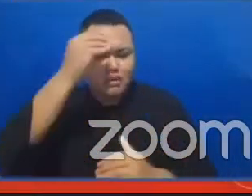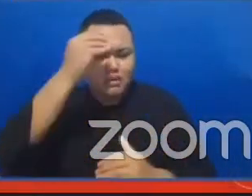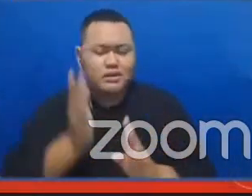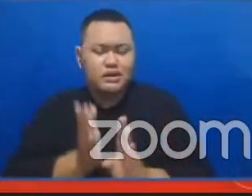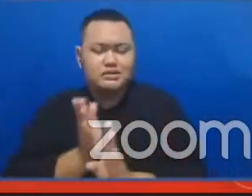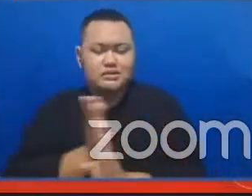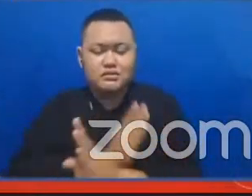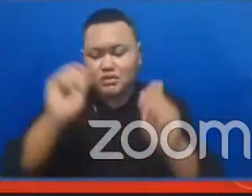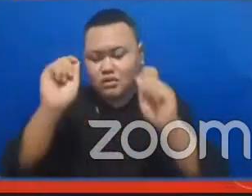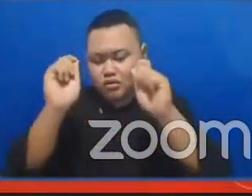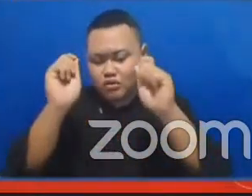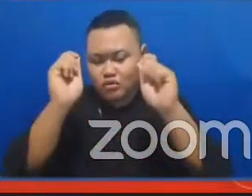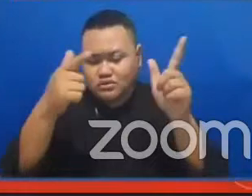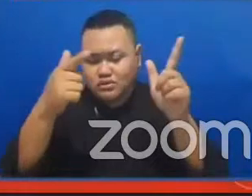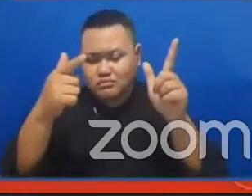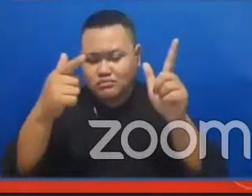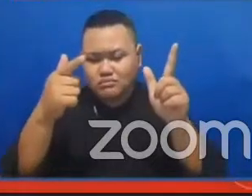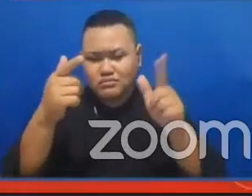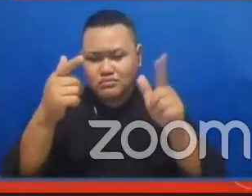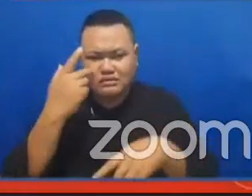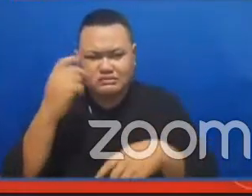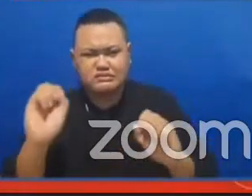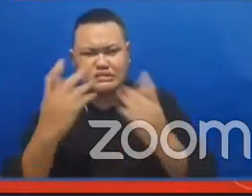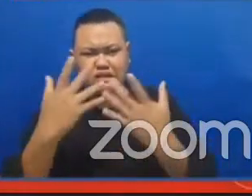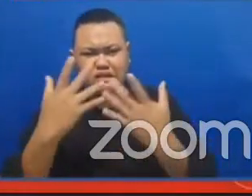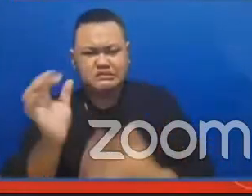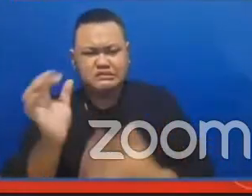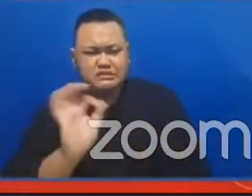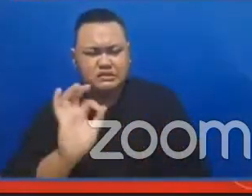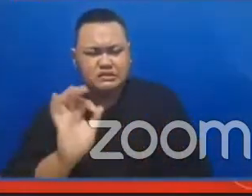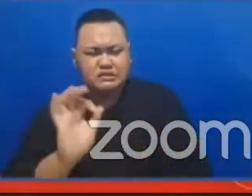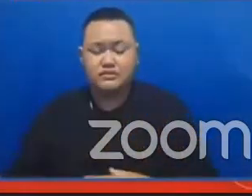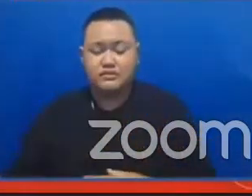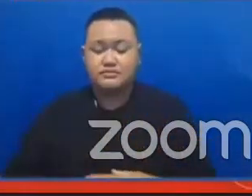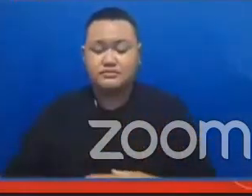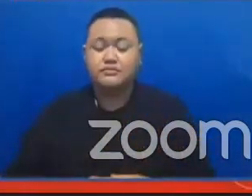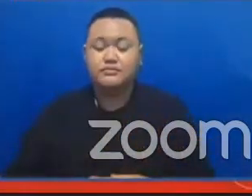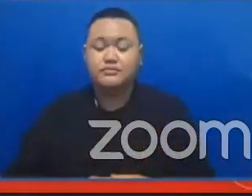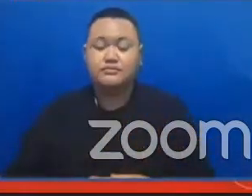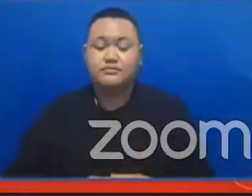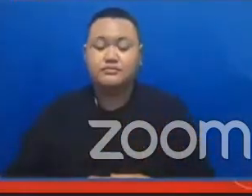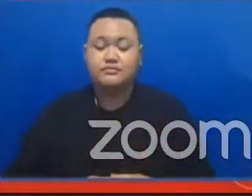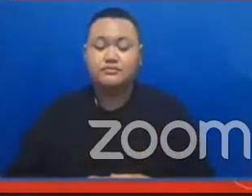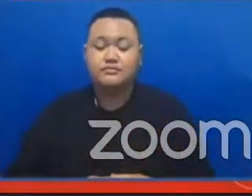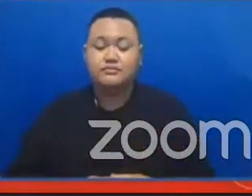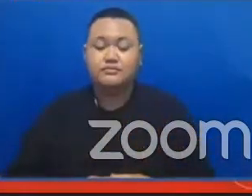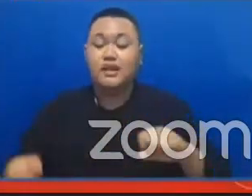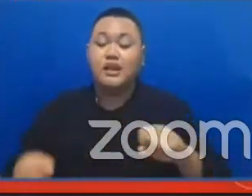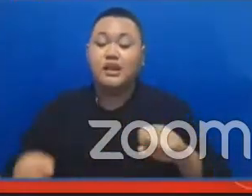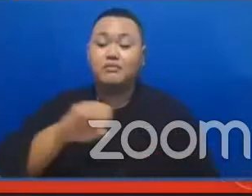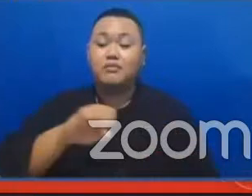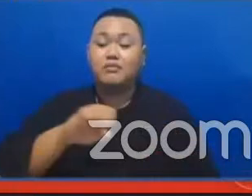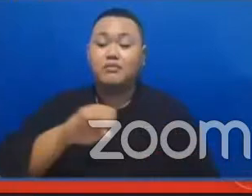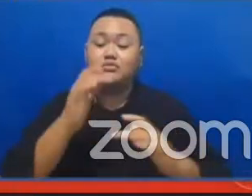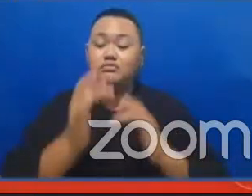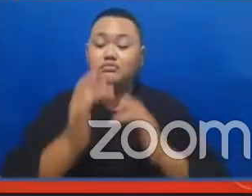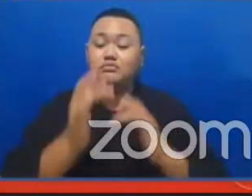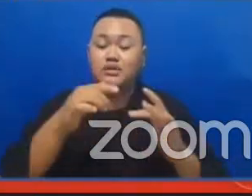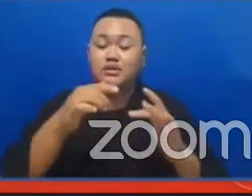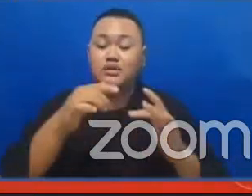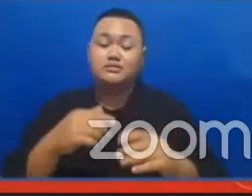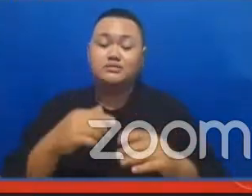konsep ilmiah yang abstrak. Fitur laboratorium maya tersebut disajikan untuk seluruh